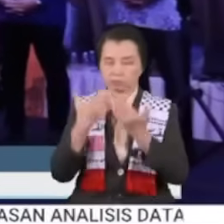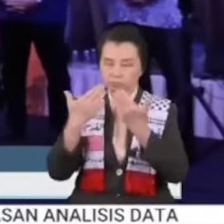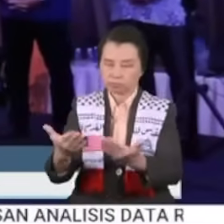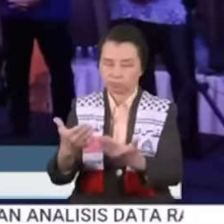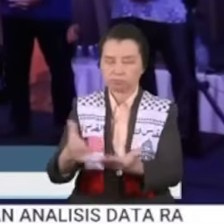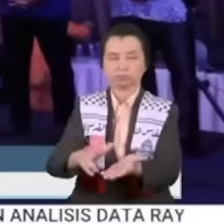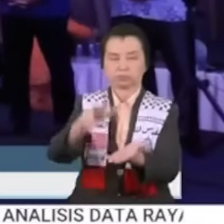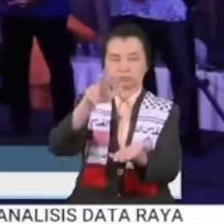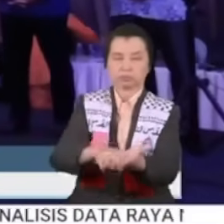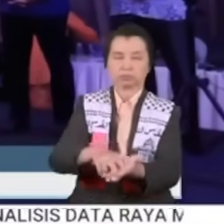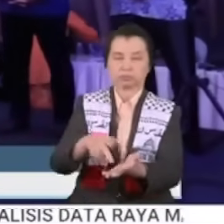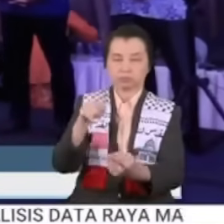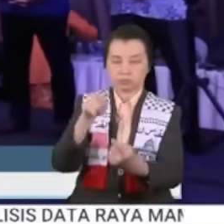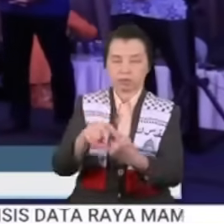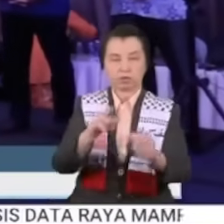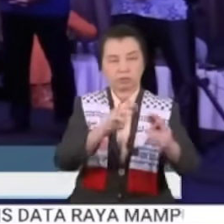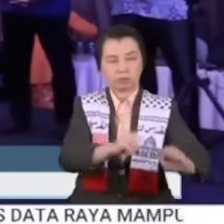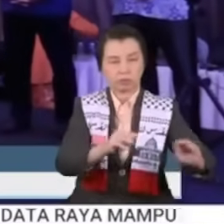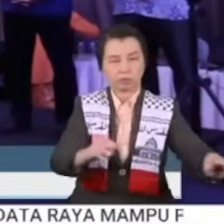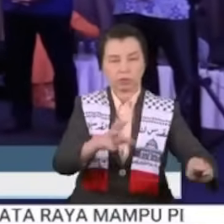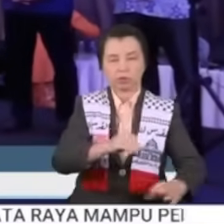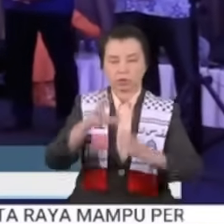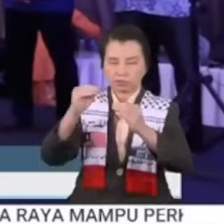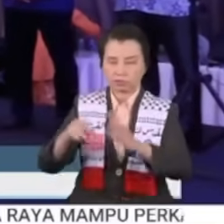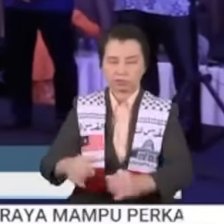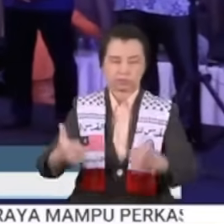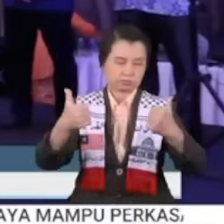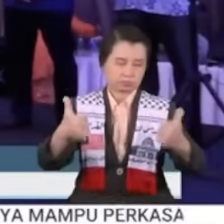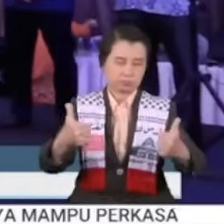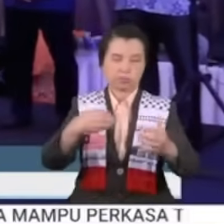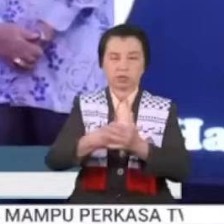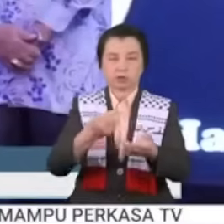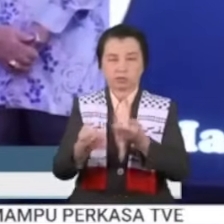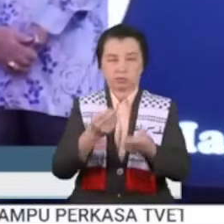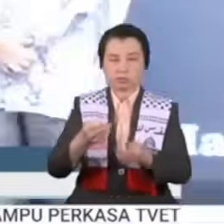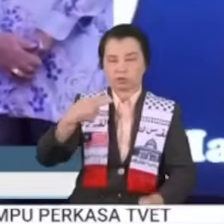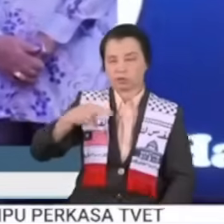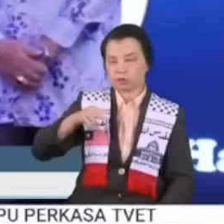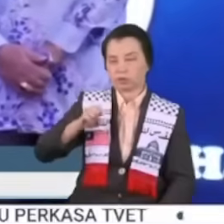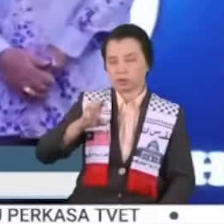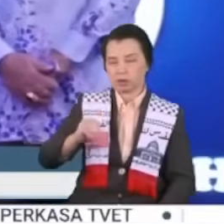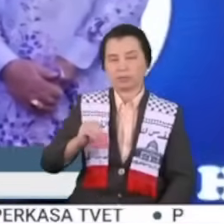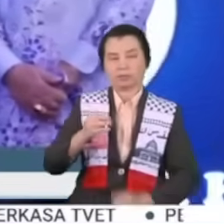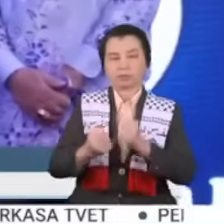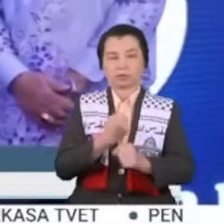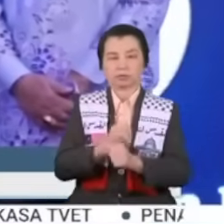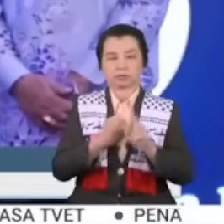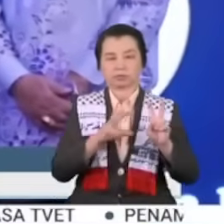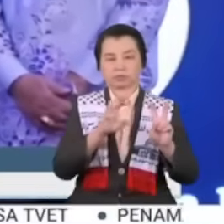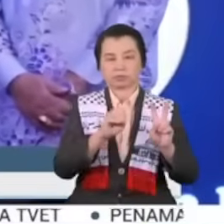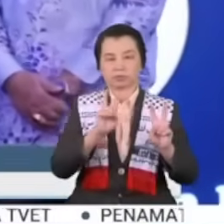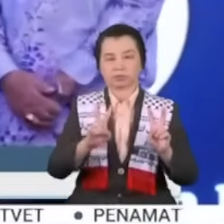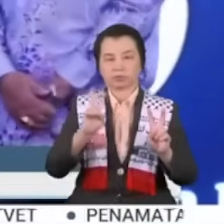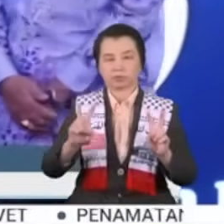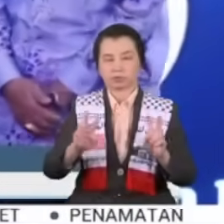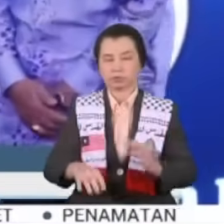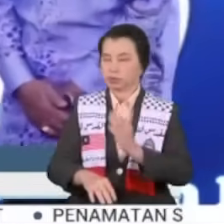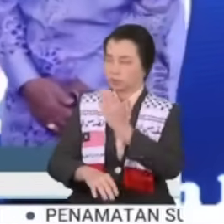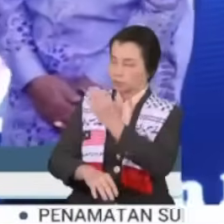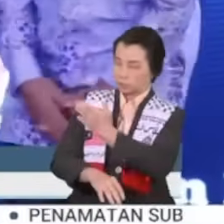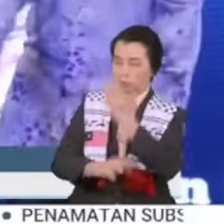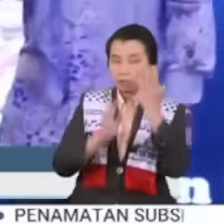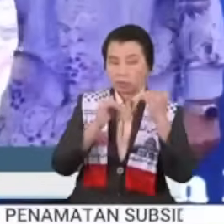dan pengiktirafan kepada murid dan guru yang cemerlang dalam pengurusan hem Tahun 2022 beliau berharap